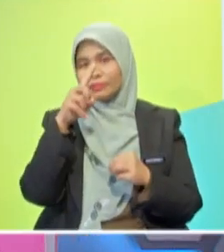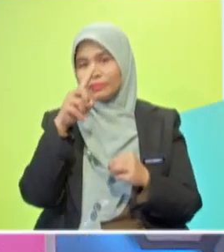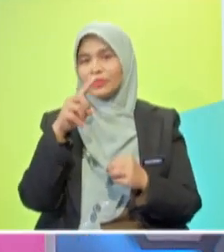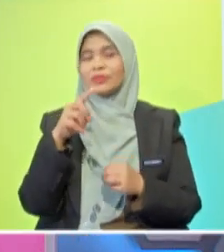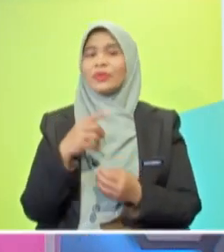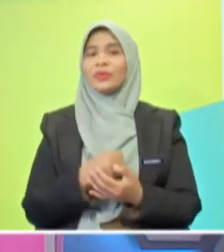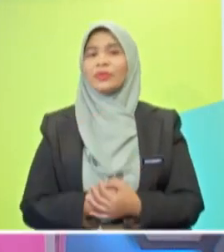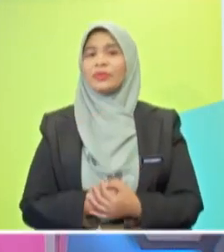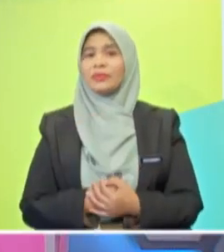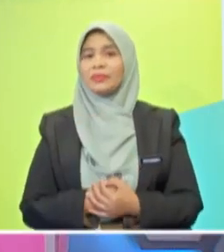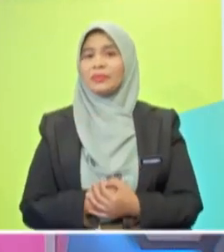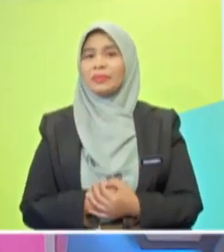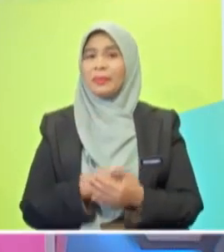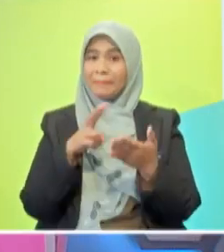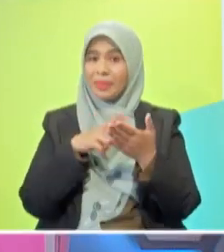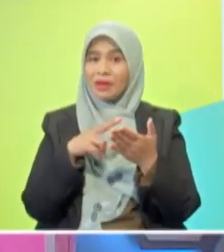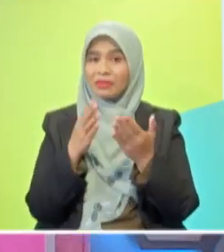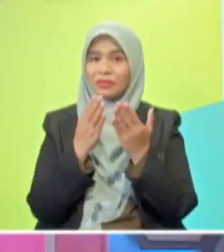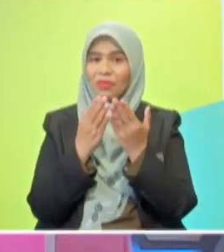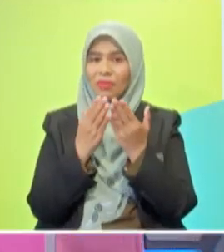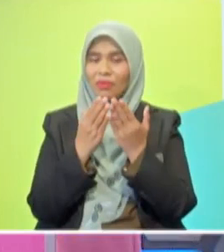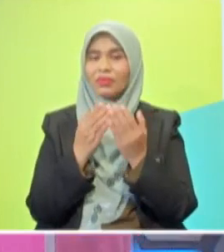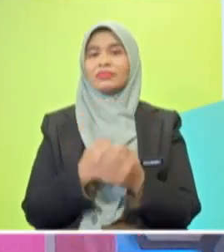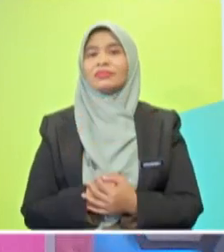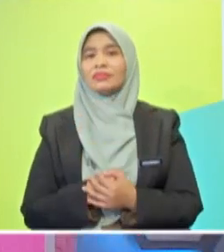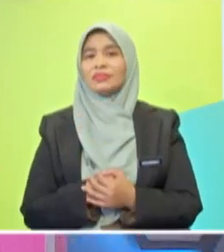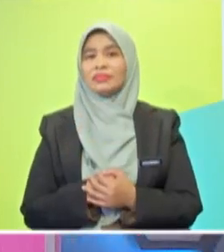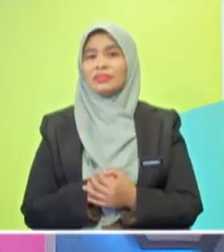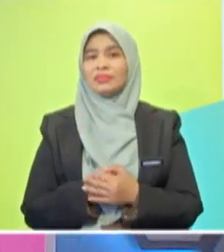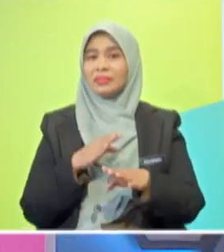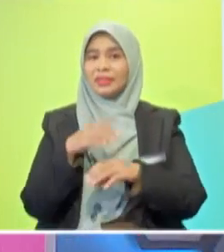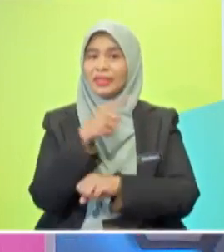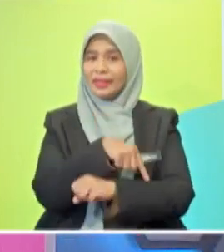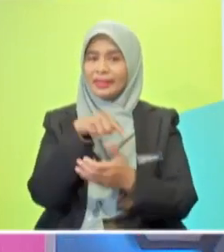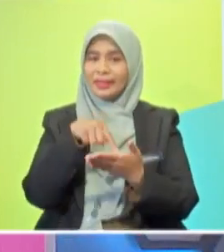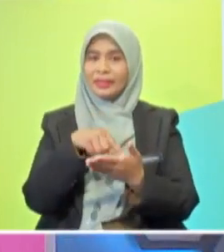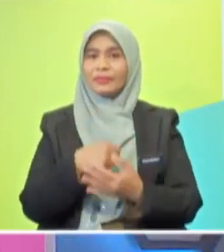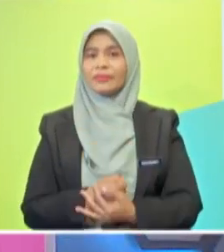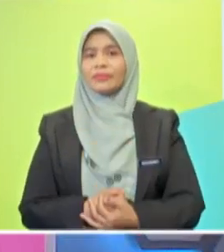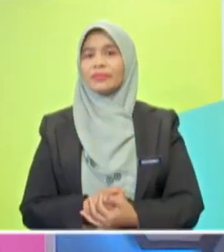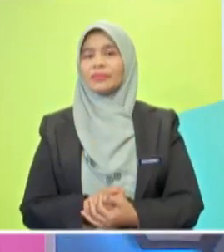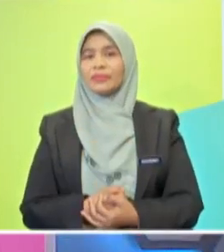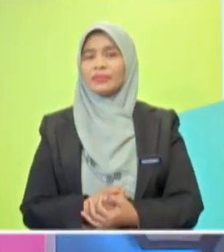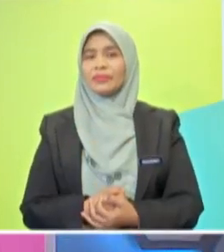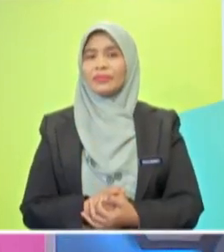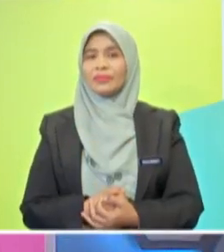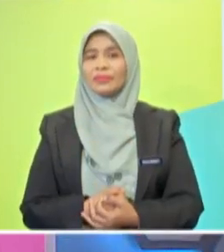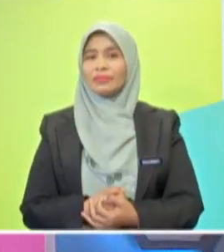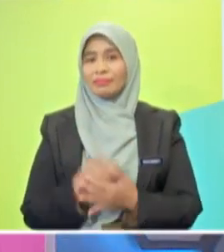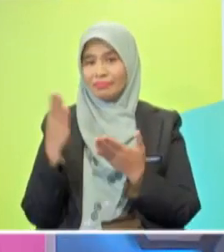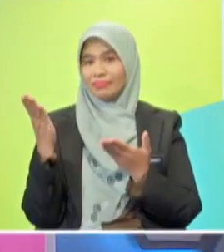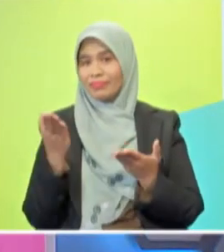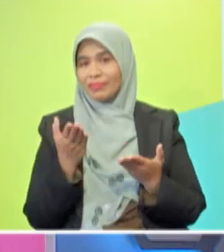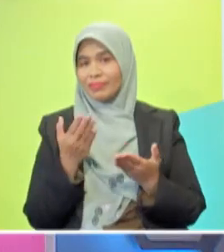Fawaz untuk membaca doa pada kelas kita pada hari ini. Okey, silakan Fawaz.